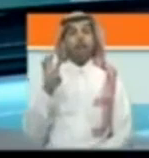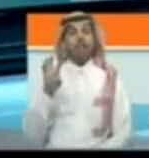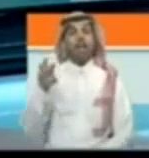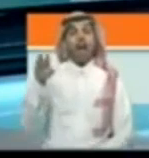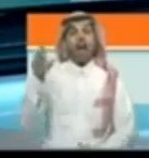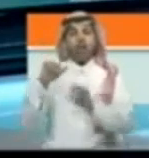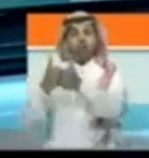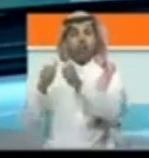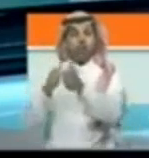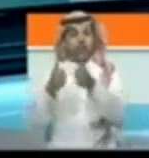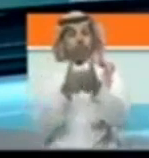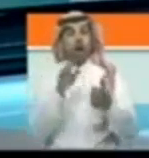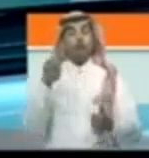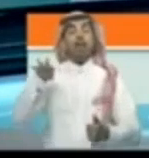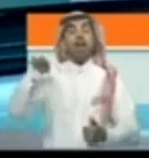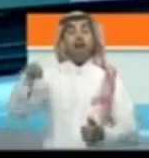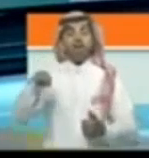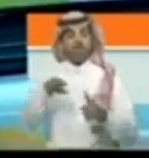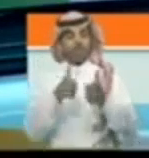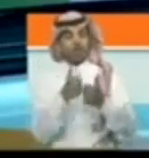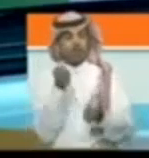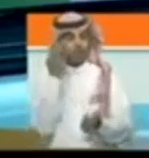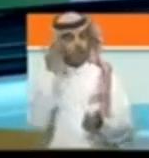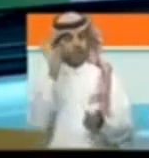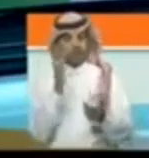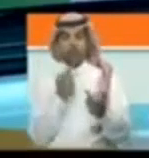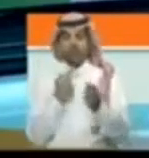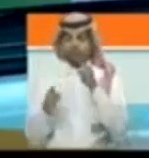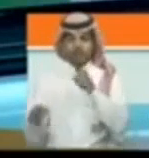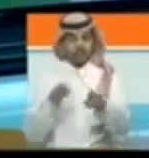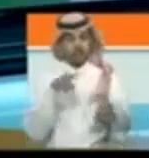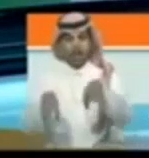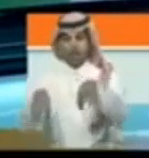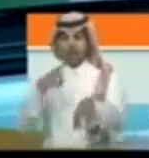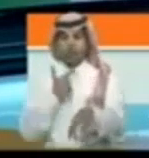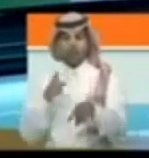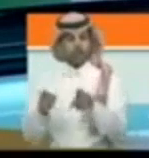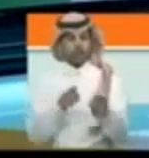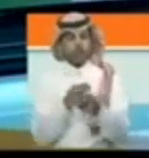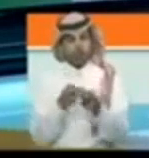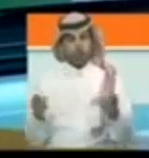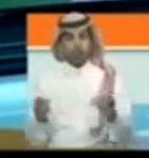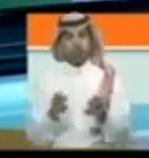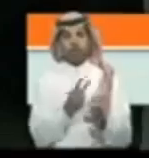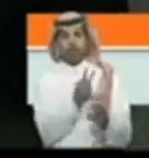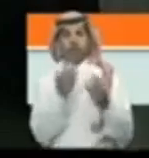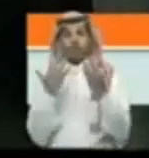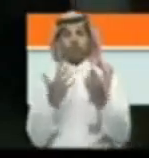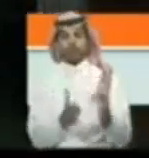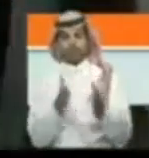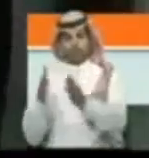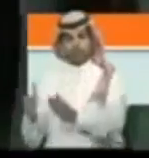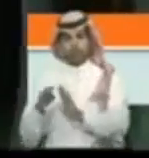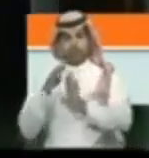40,000 أسرة من الاستفادة من الخيارات السكنية خلال الربع الأول من 2019.